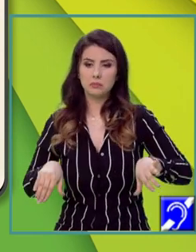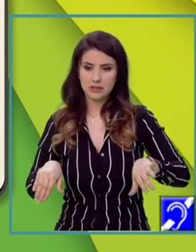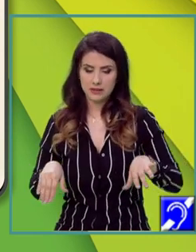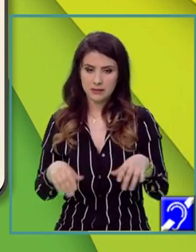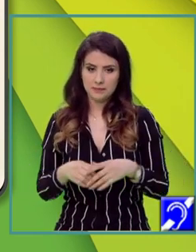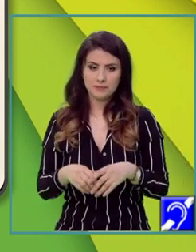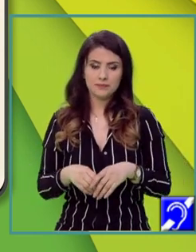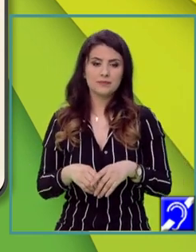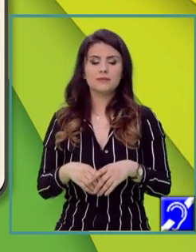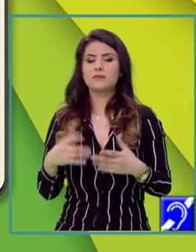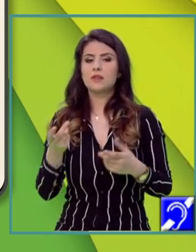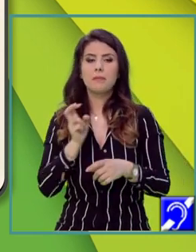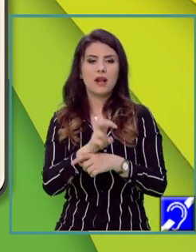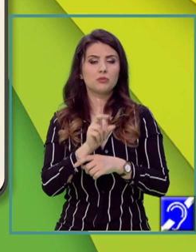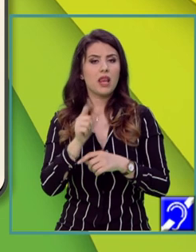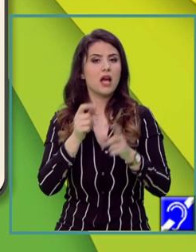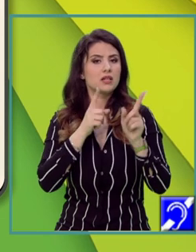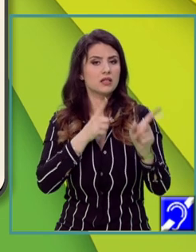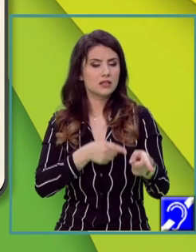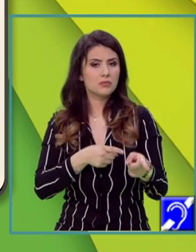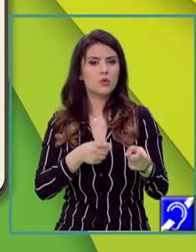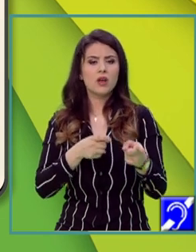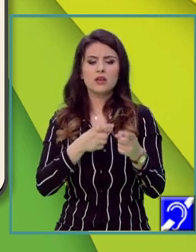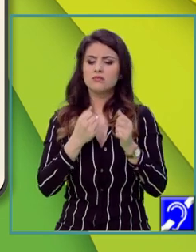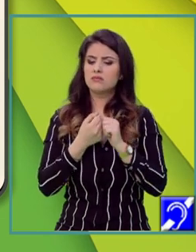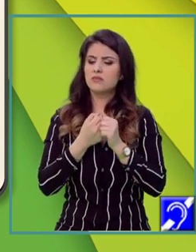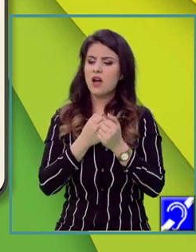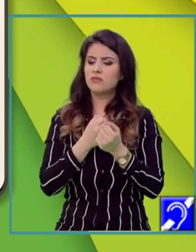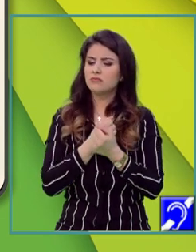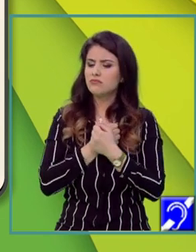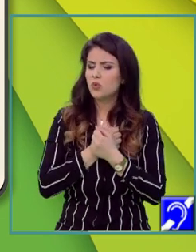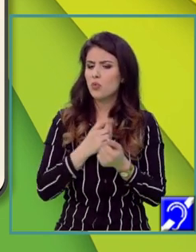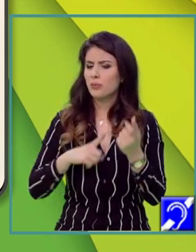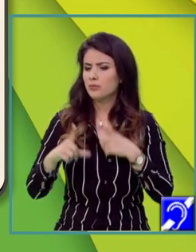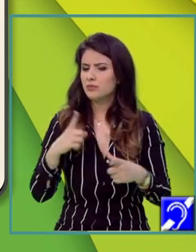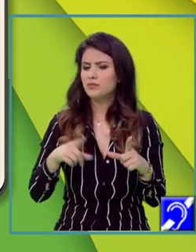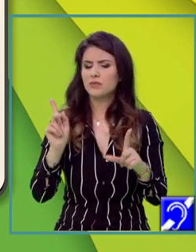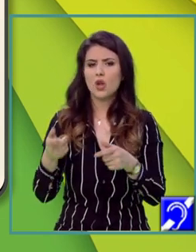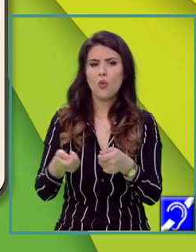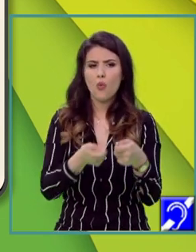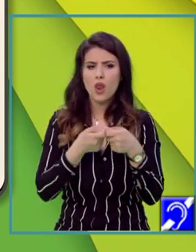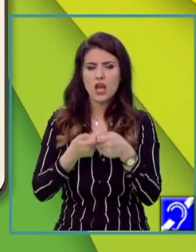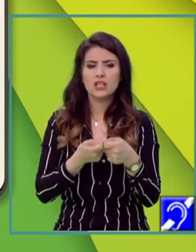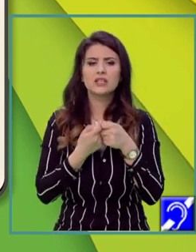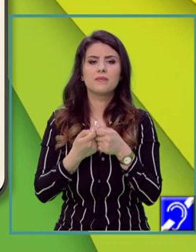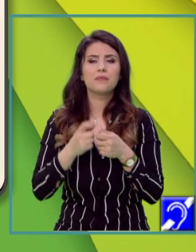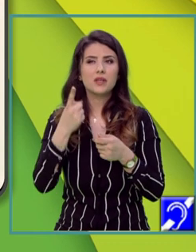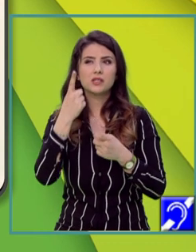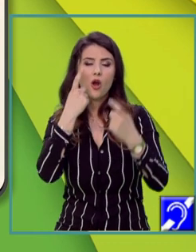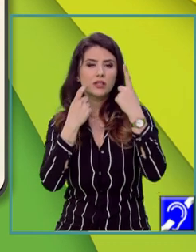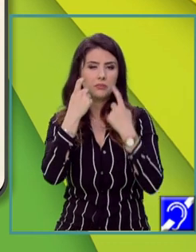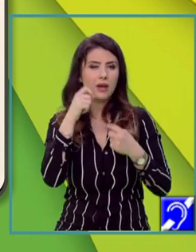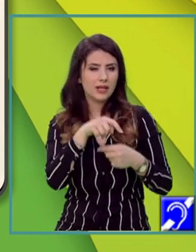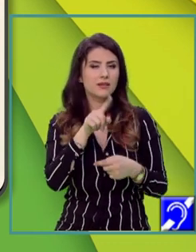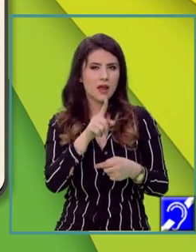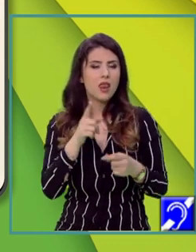participat la război la drum acolo activă a umanității este prin urmare o experienta de cunoaștere în urma căreia